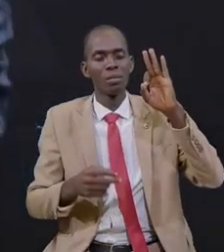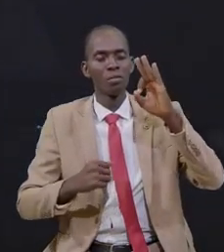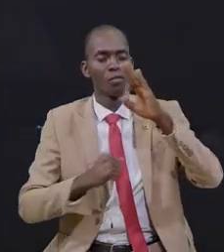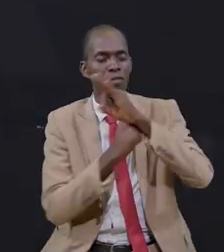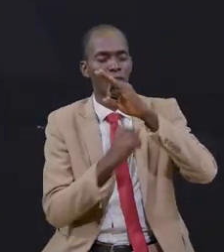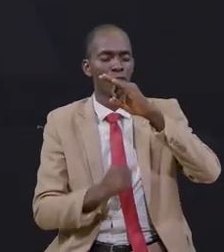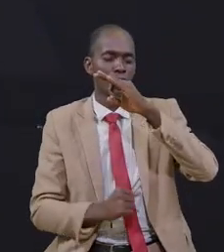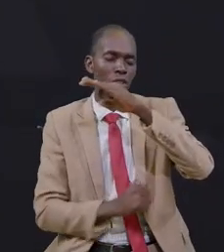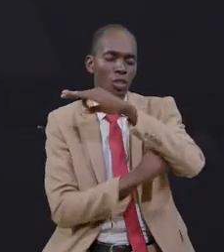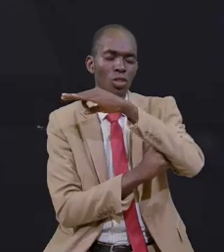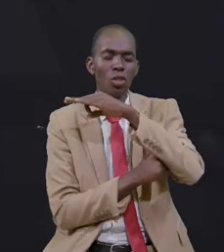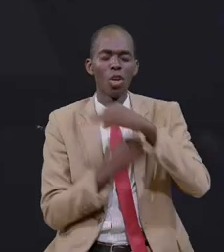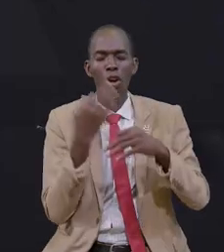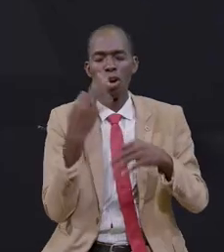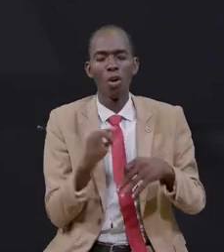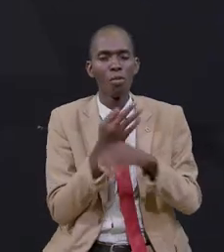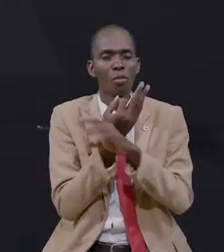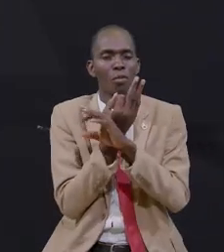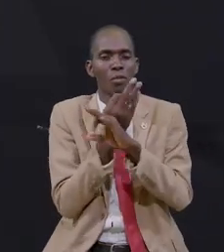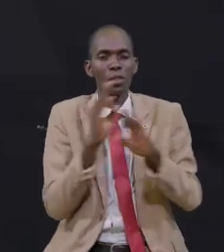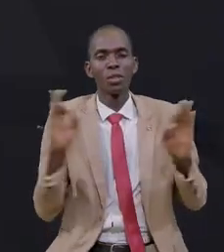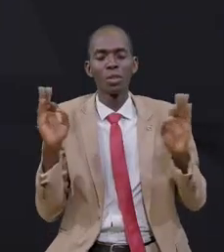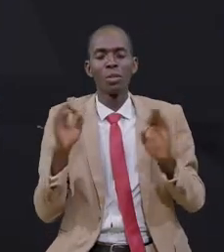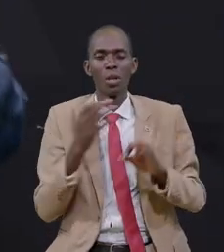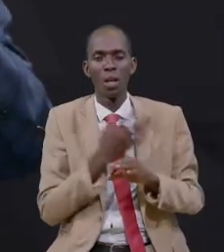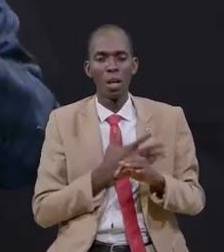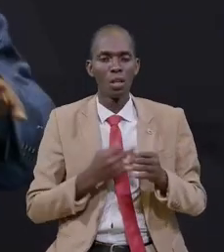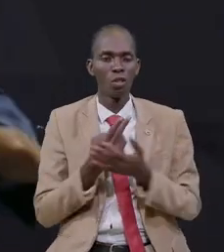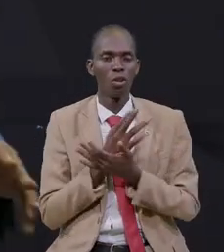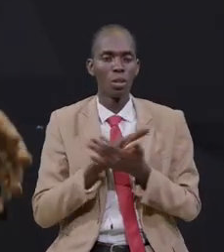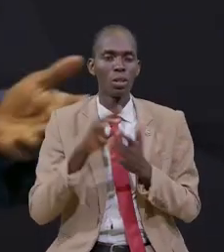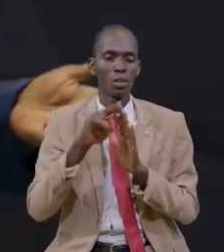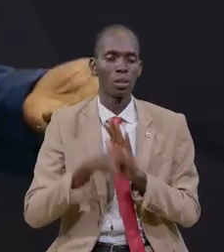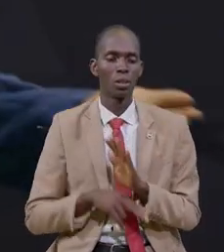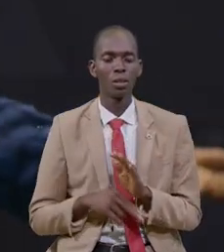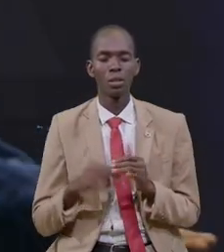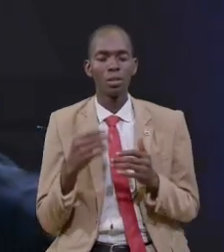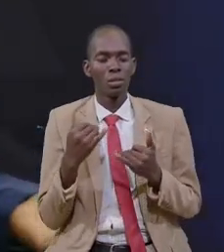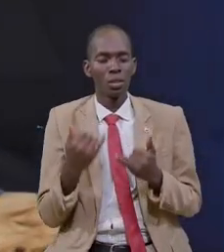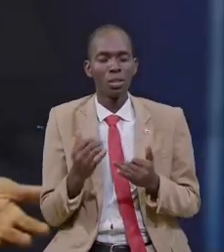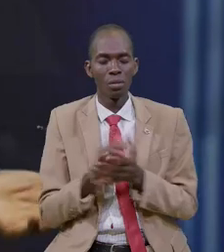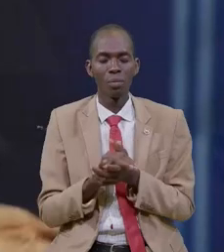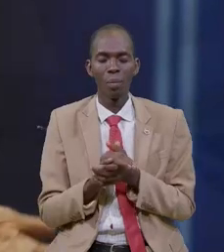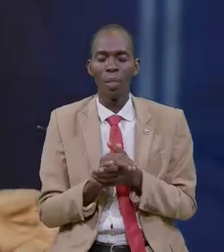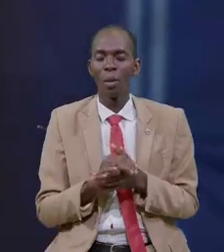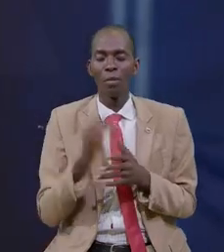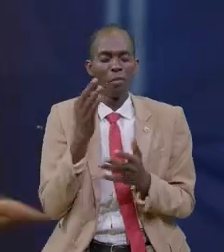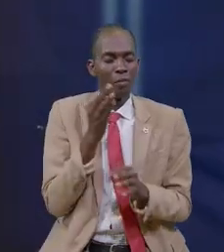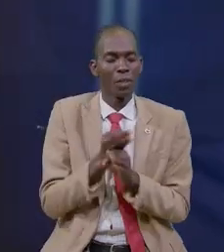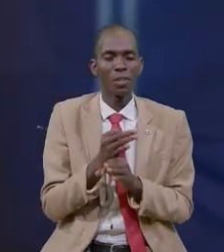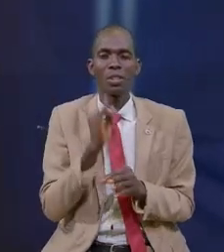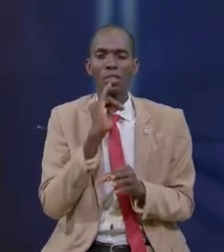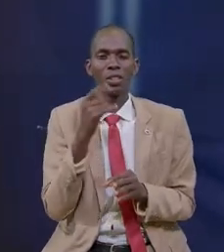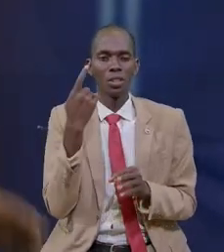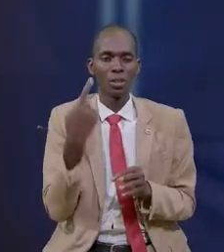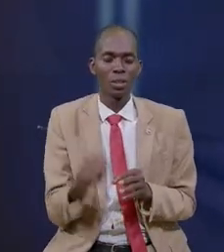F, c'est la fondation de la liberté, de la plénitude, la foi. C'est la fondation, c'est la fontaine, c'est la